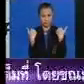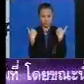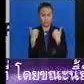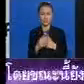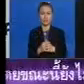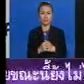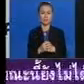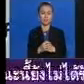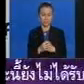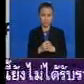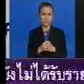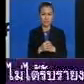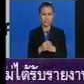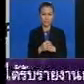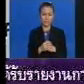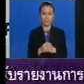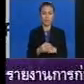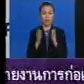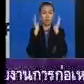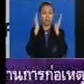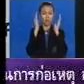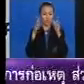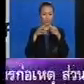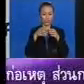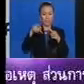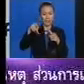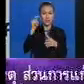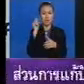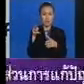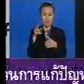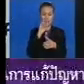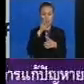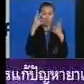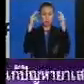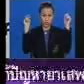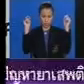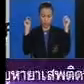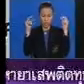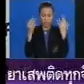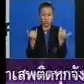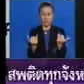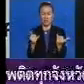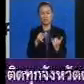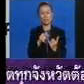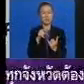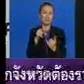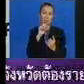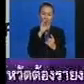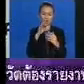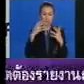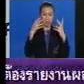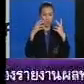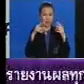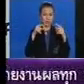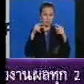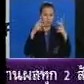ด้วยส่วนนายพร้อมพงษนพโฆษกพรรคเพื่อไทยระบุว่านายกรัฐมนตรีมีความพยายามบิดเบือนว่ารัฐบาลกัมพูชาดักฟัง